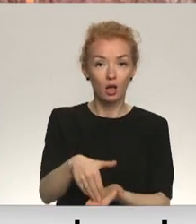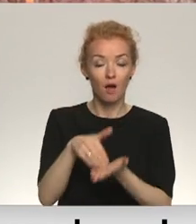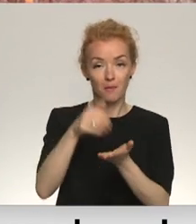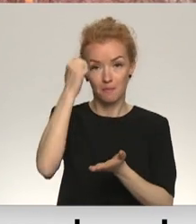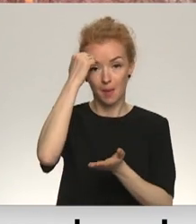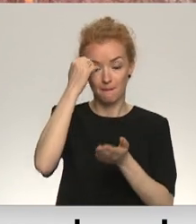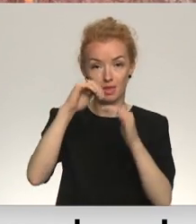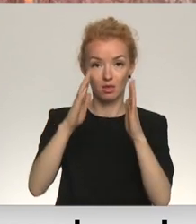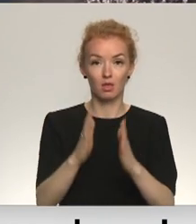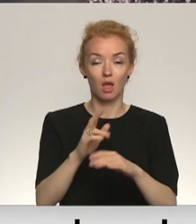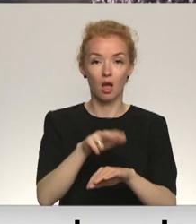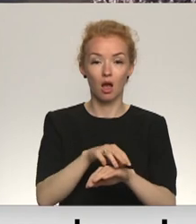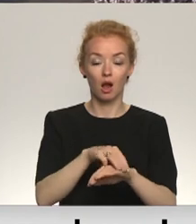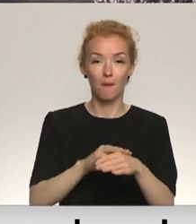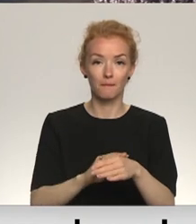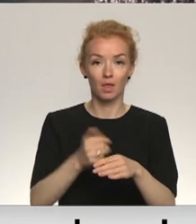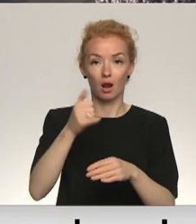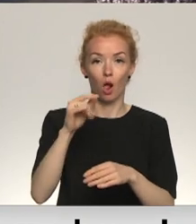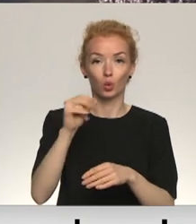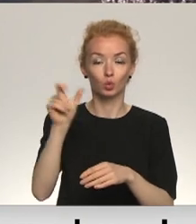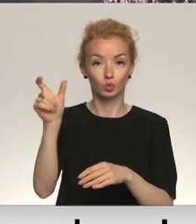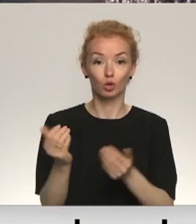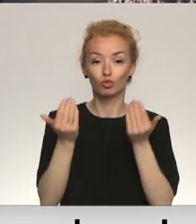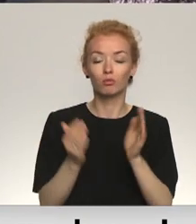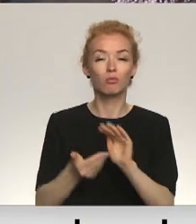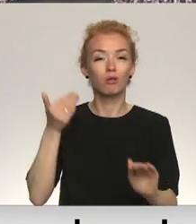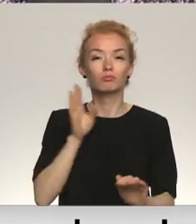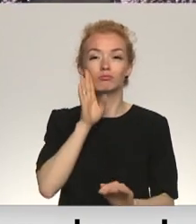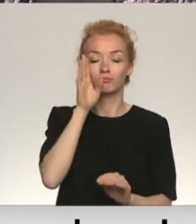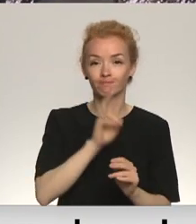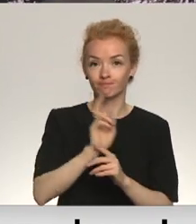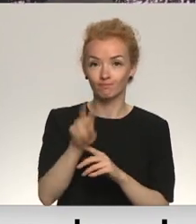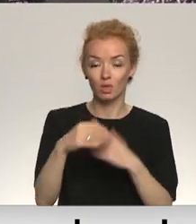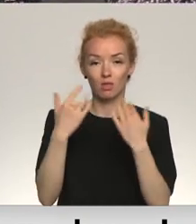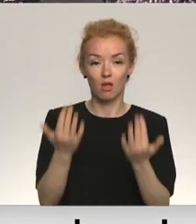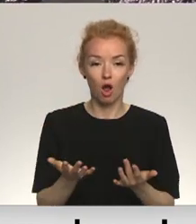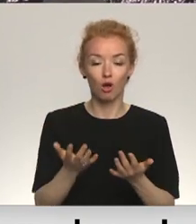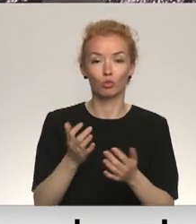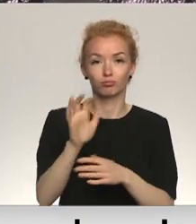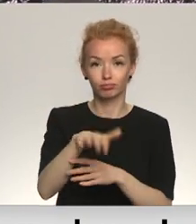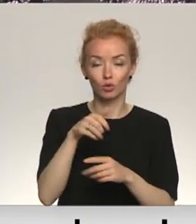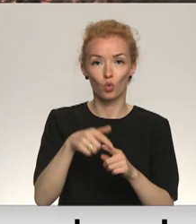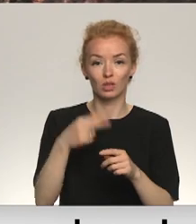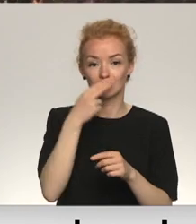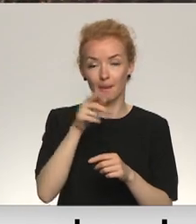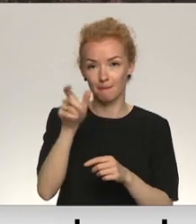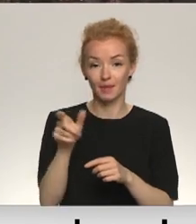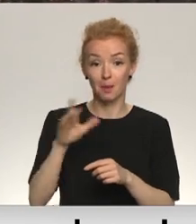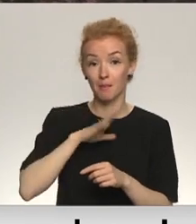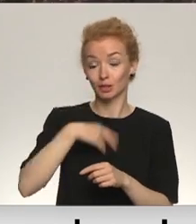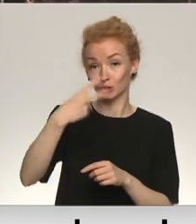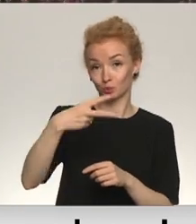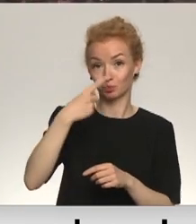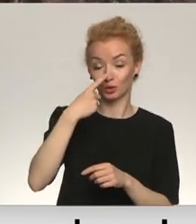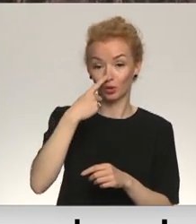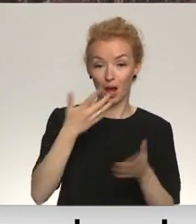piemiņas akmens kapteinim Galuzam. Šodien rītausmā te ieradās smagā tehnika un darbīgi apkaimes zemnieki, un jau pēc 20 minūtēm